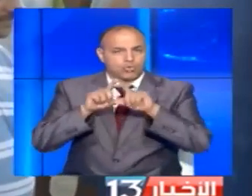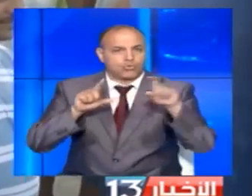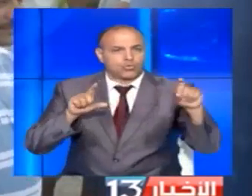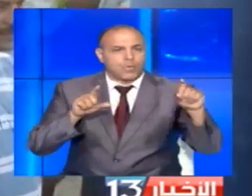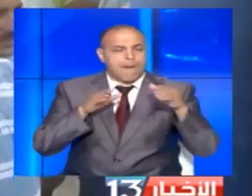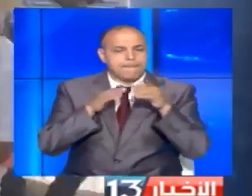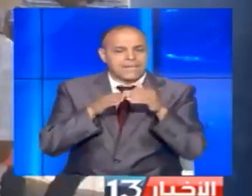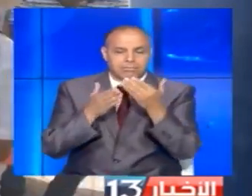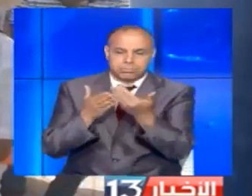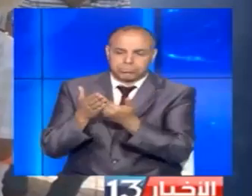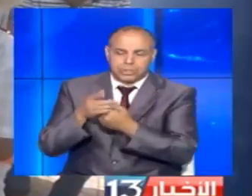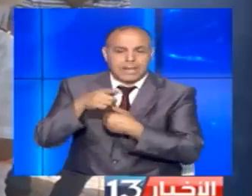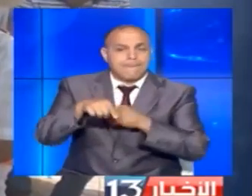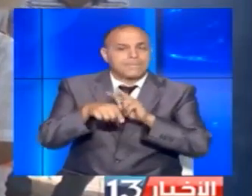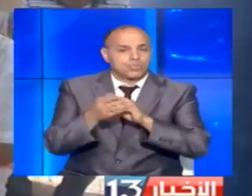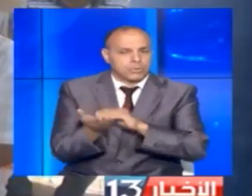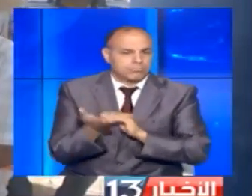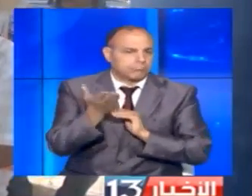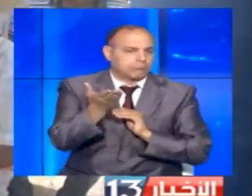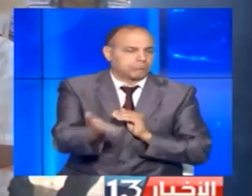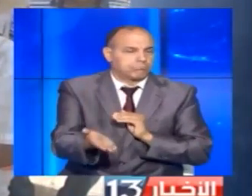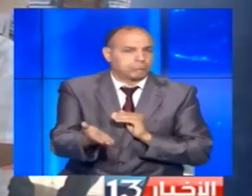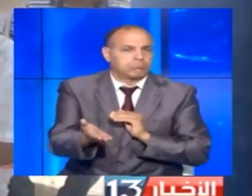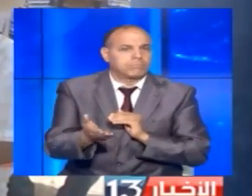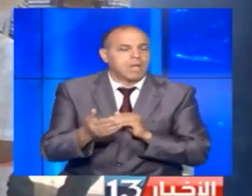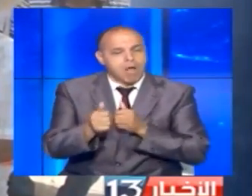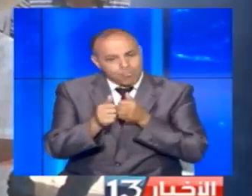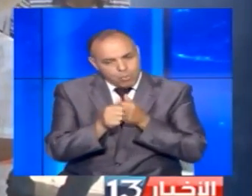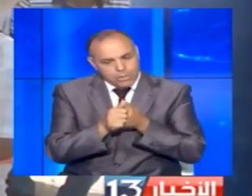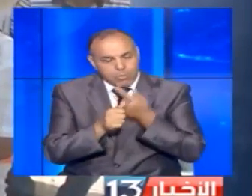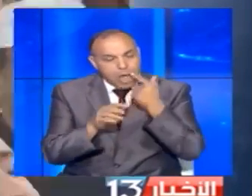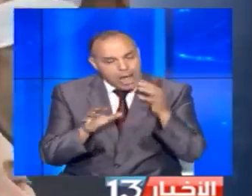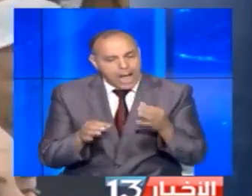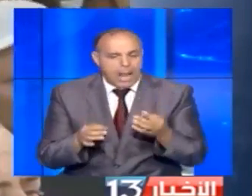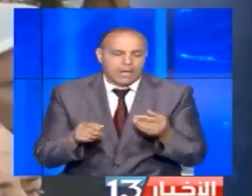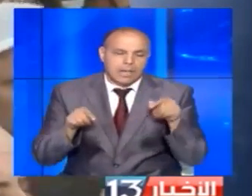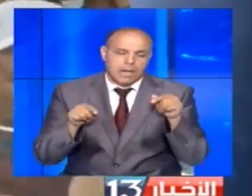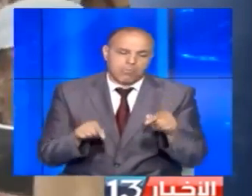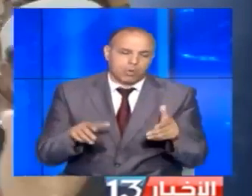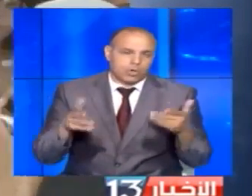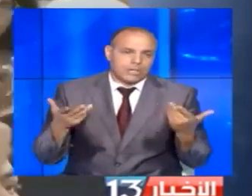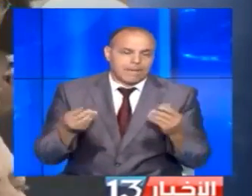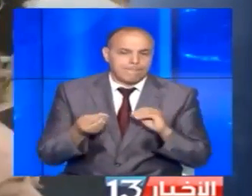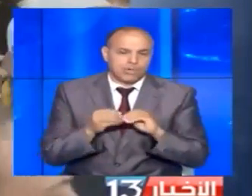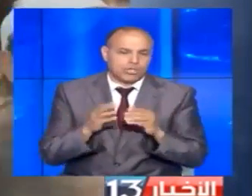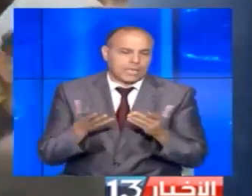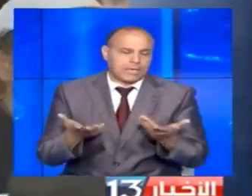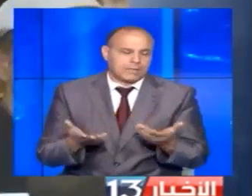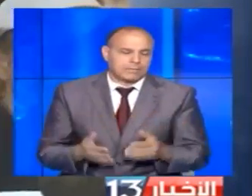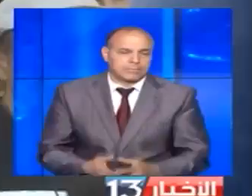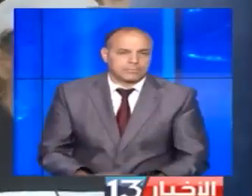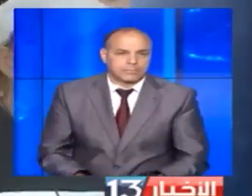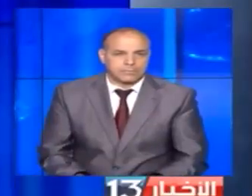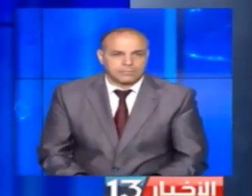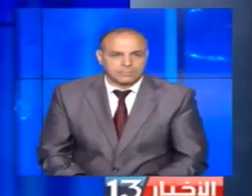هذه المطالب إلى الجهات الرسمية للمتابعة وإيجاد حلول للإشكالات المطروحة.